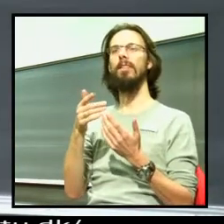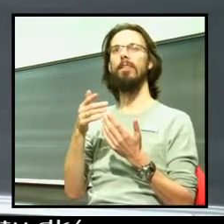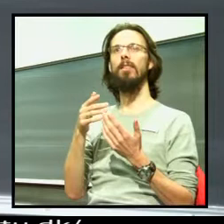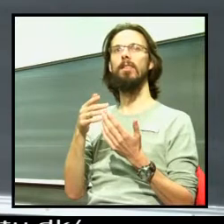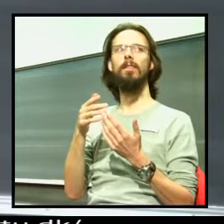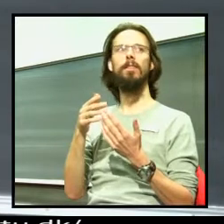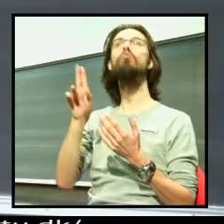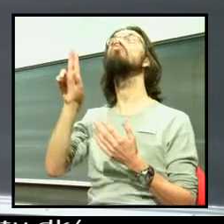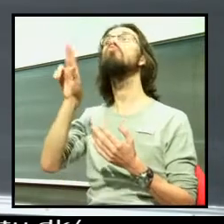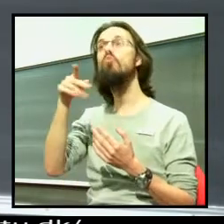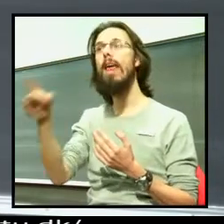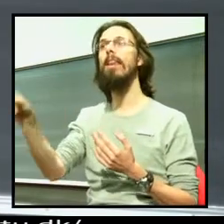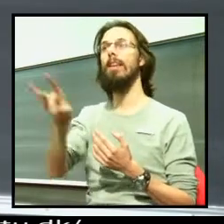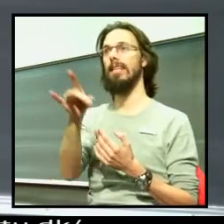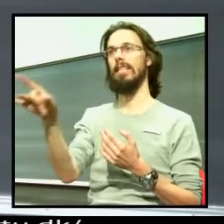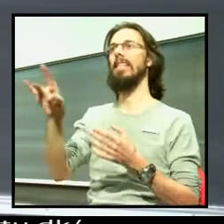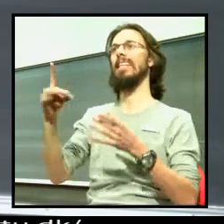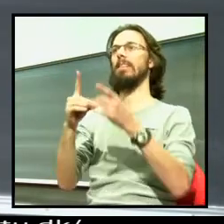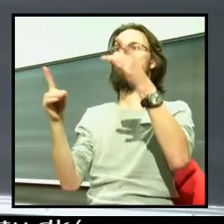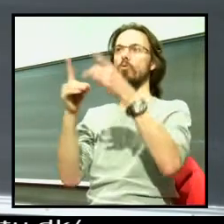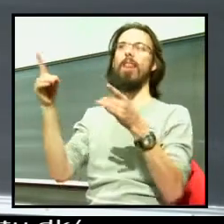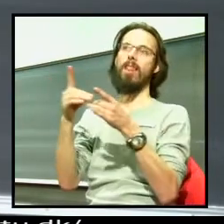Men de har præcis den samme struktur,